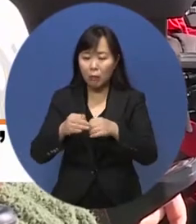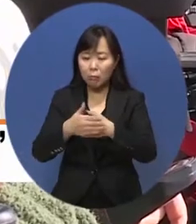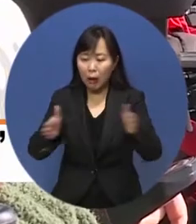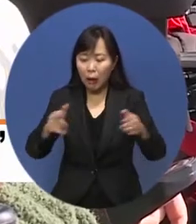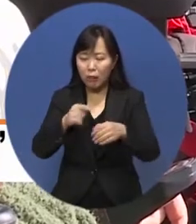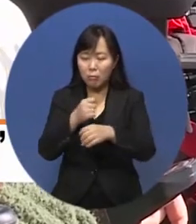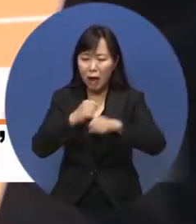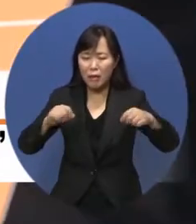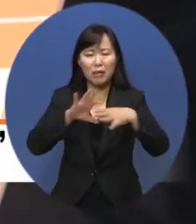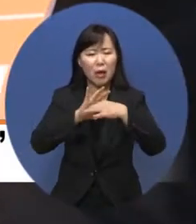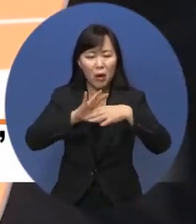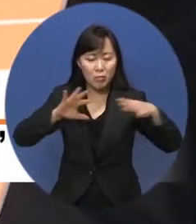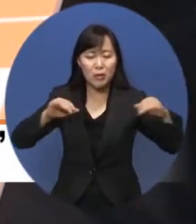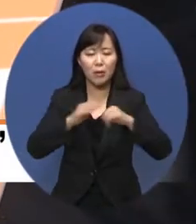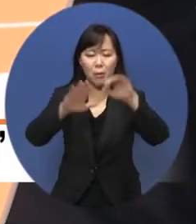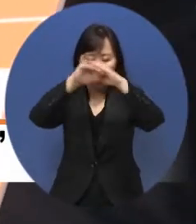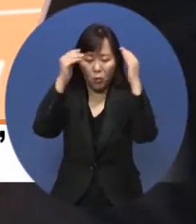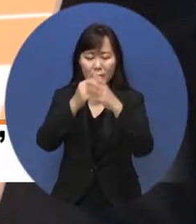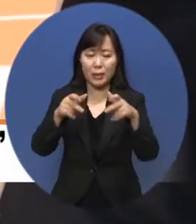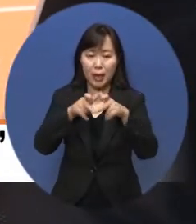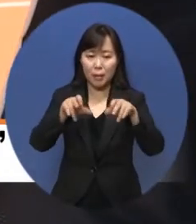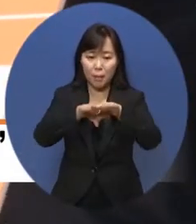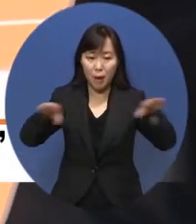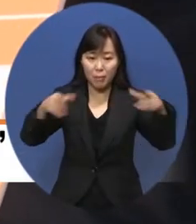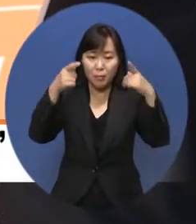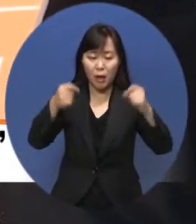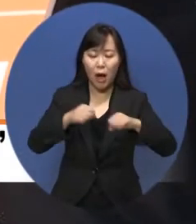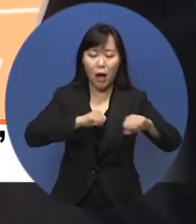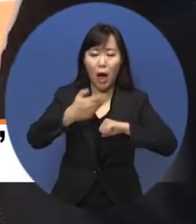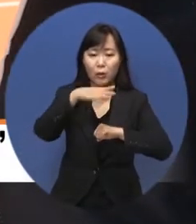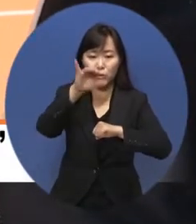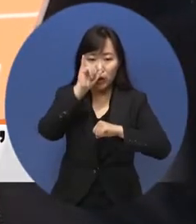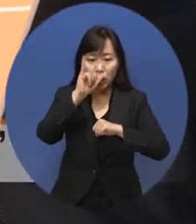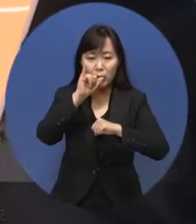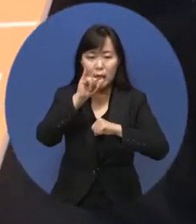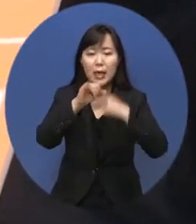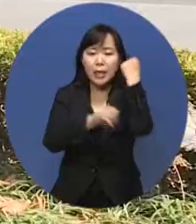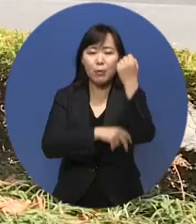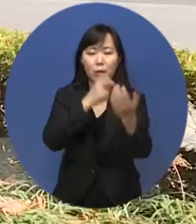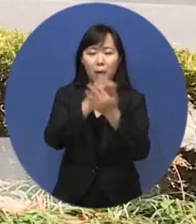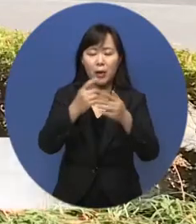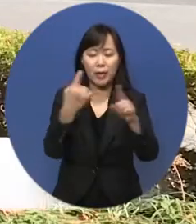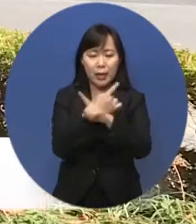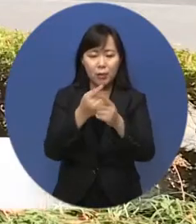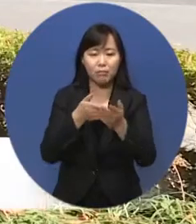모든 장애인이 평등하게 매장을 이용할 수 있도록 근본적인 법 개정을 요청했습니다.